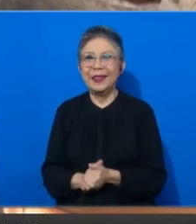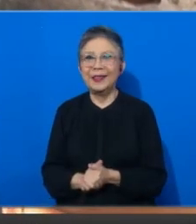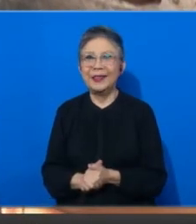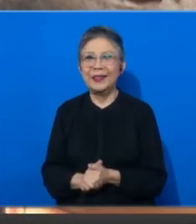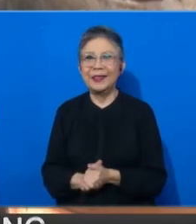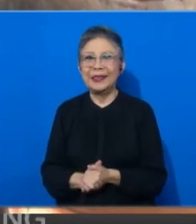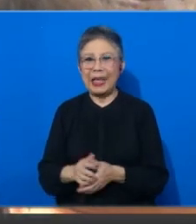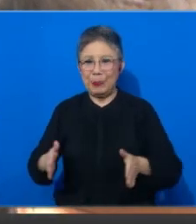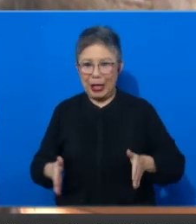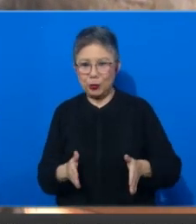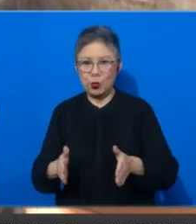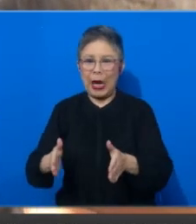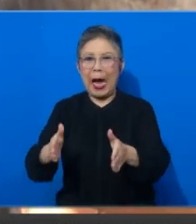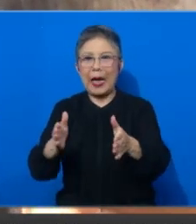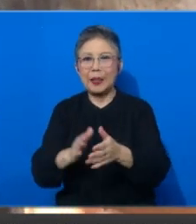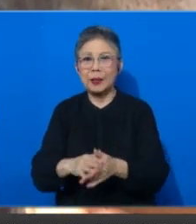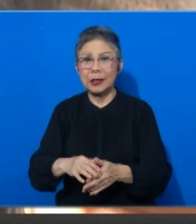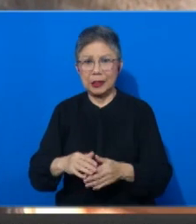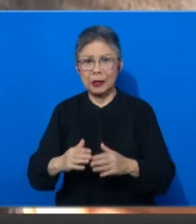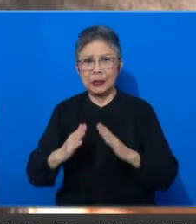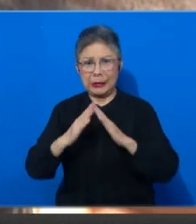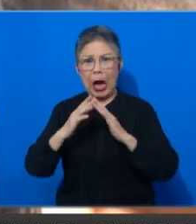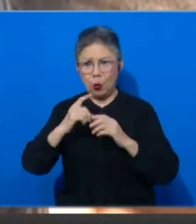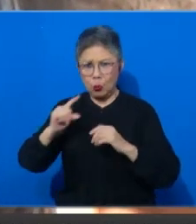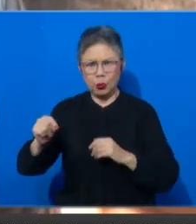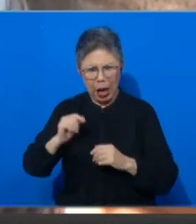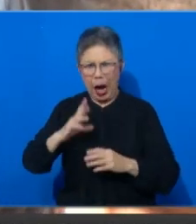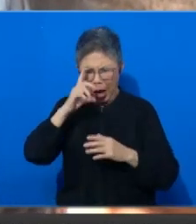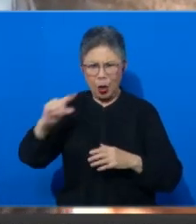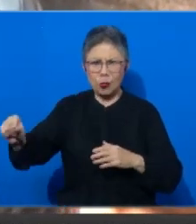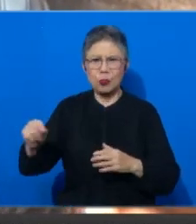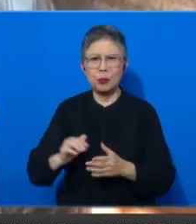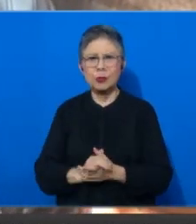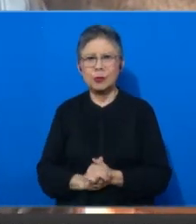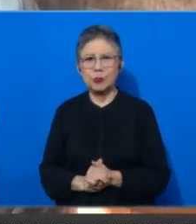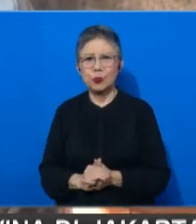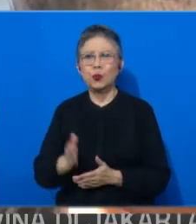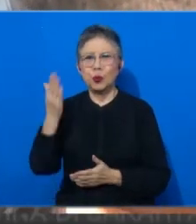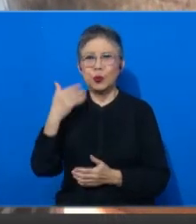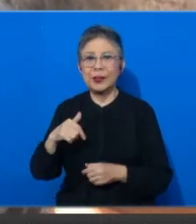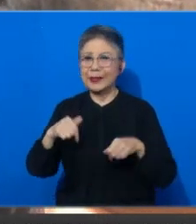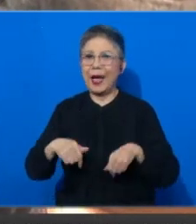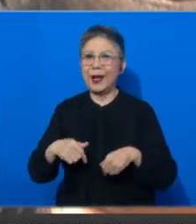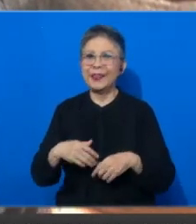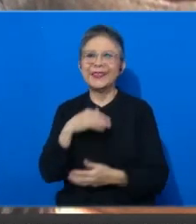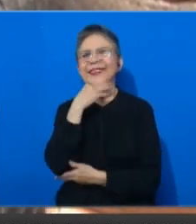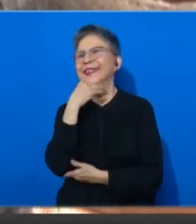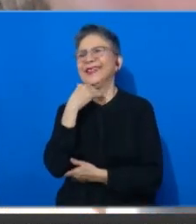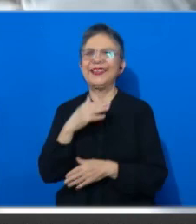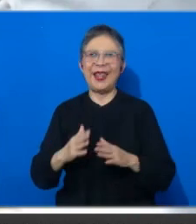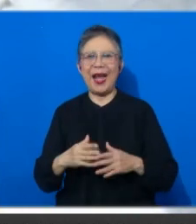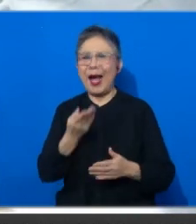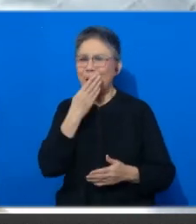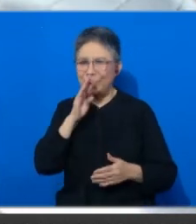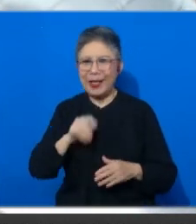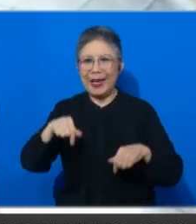Dari sungai. Jauh, Mbak, dari rumah kalau ngambil? Iya, Mas. Jauh. Kalau sekarang? Sekarang ya,